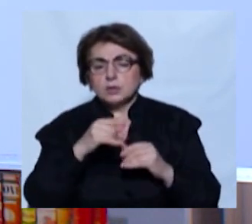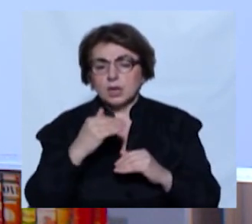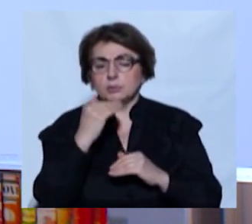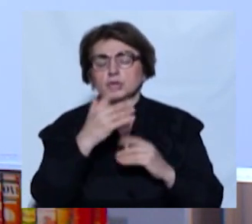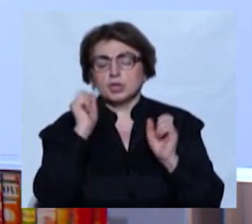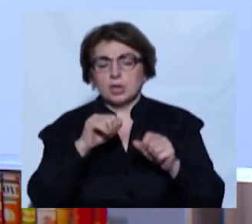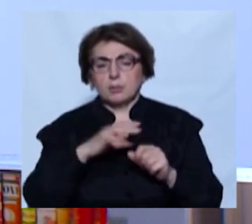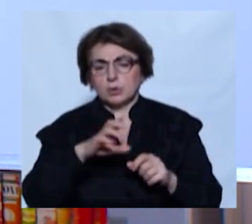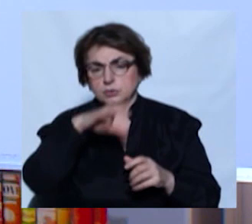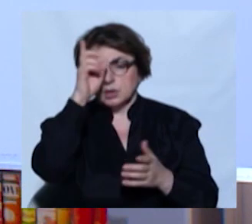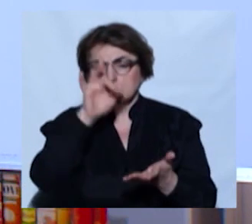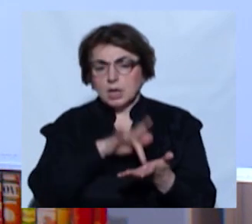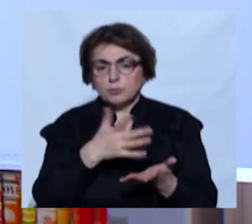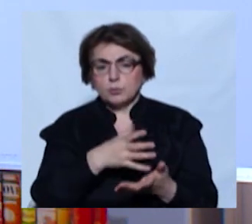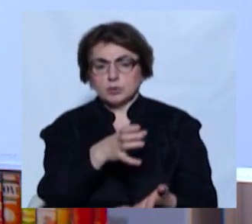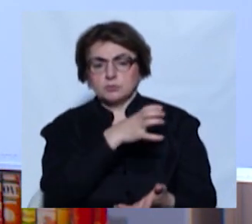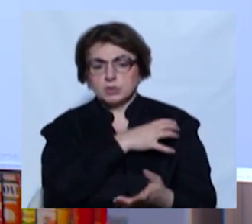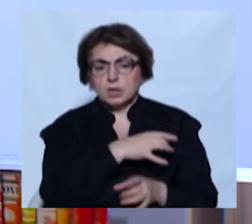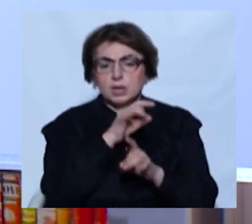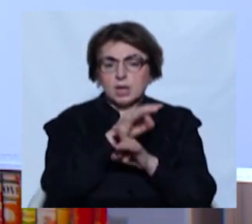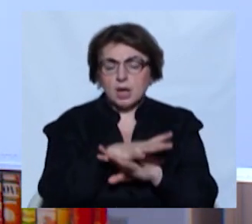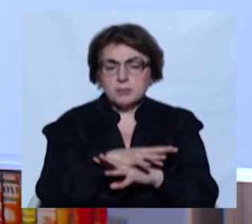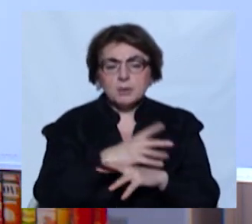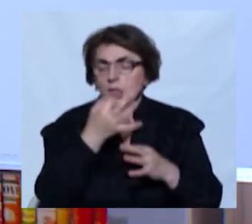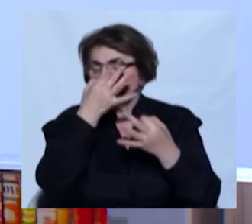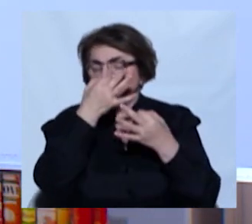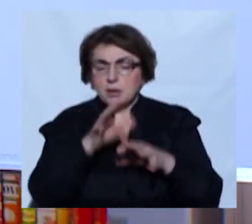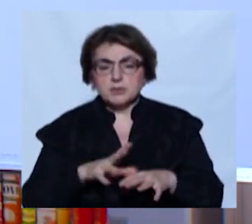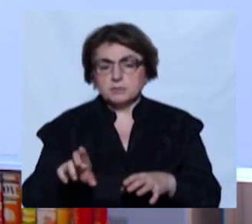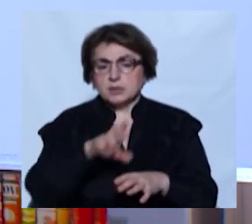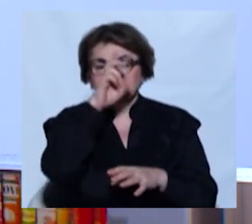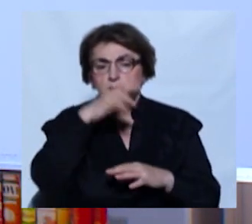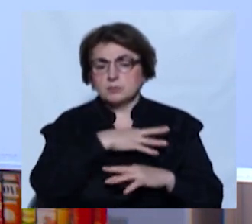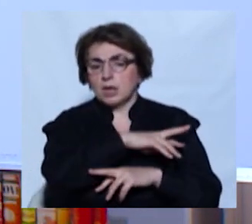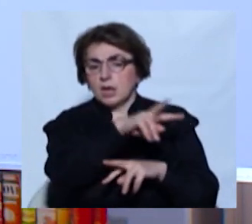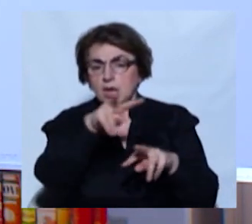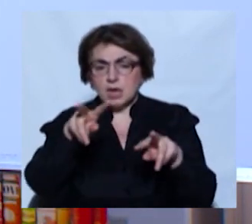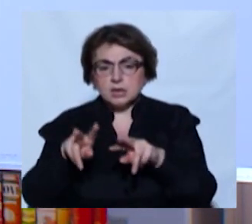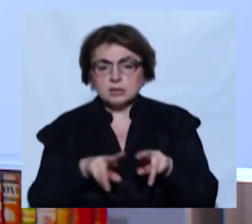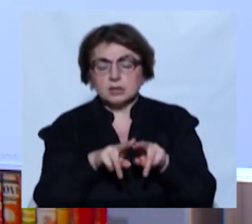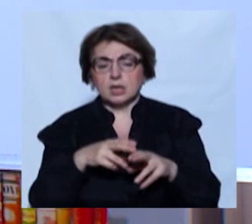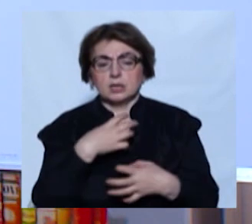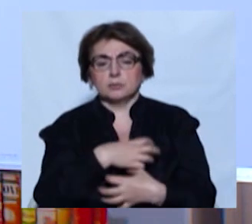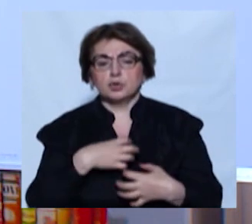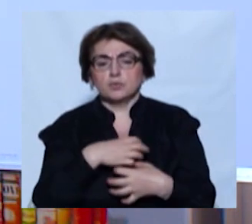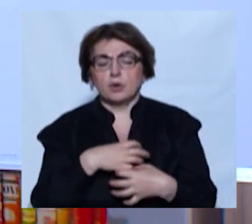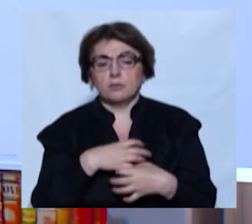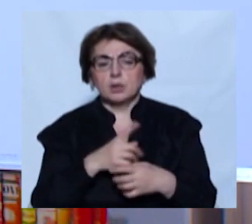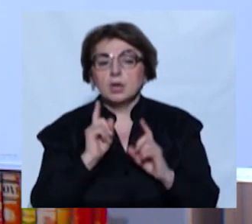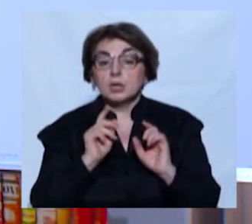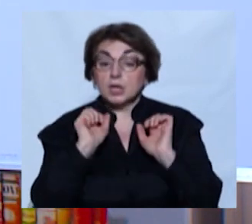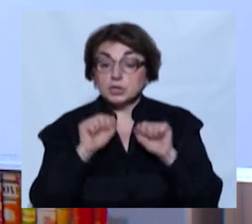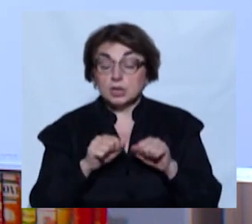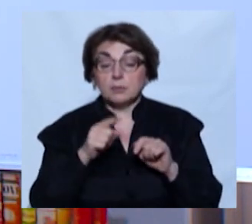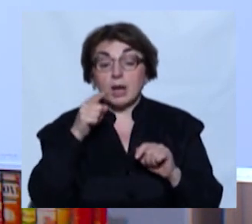მდიდარი ქვეყანა, ღარიბი ქვეყანა და ასე შემდეგ. ანუ განვითარებული და განვითარებადი მსოფლიოსთვის თანაბრად მნიშვნელოვანია. რაც